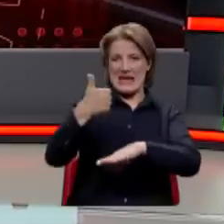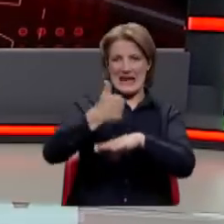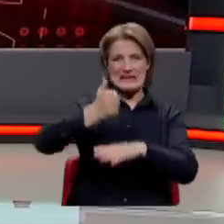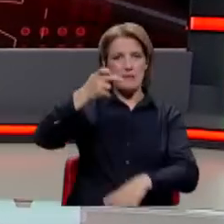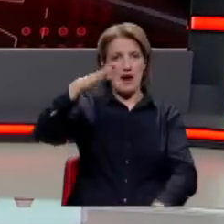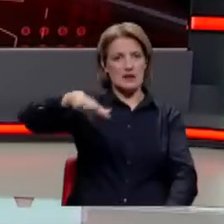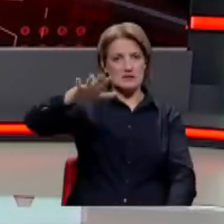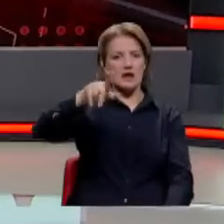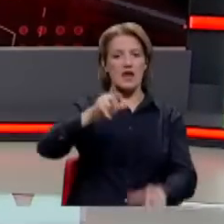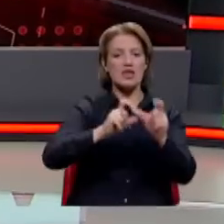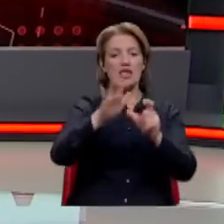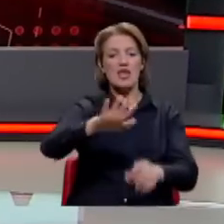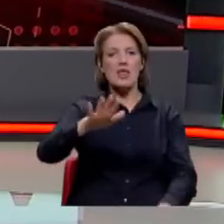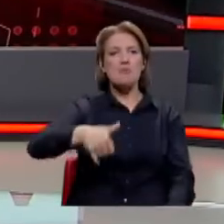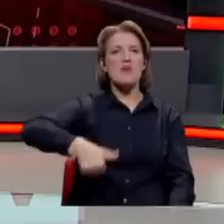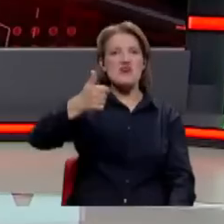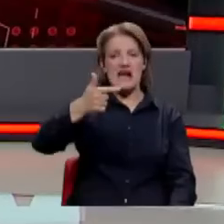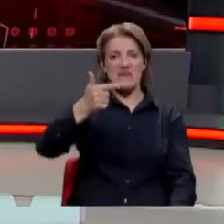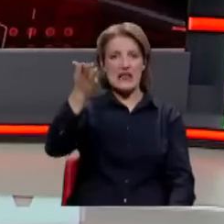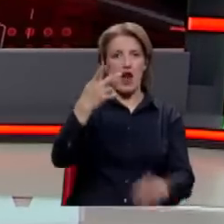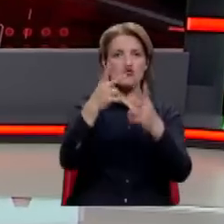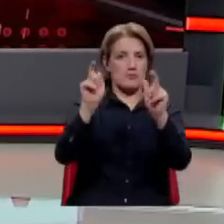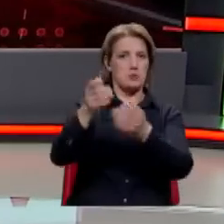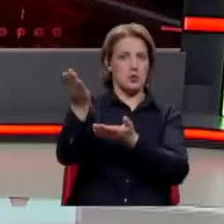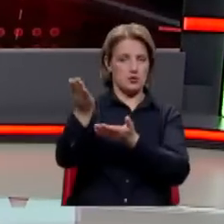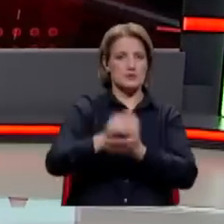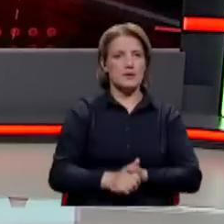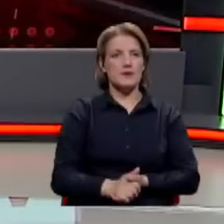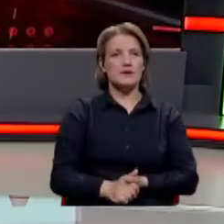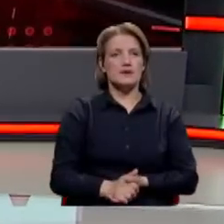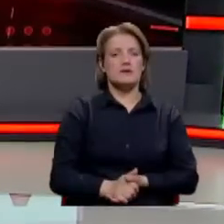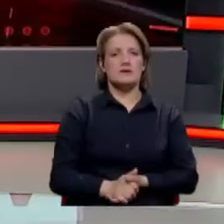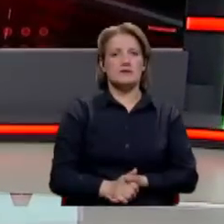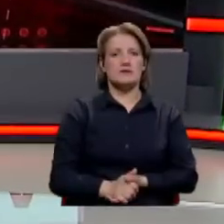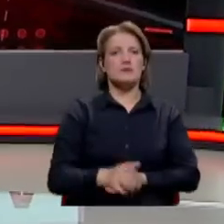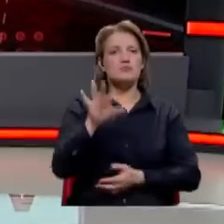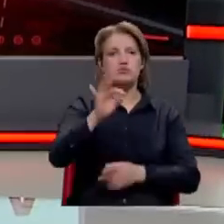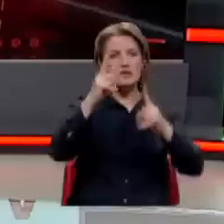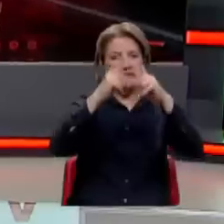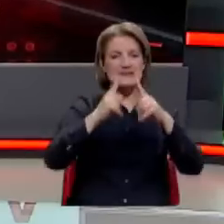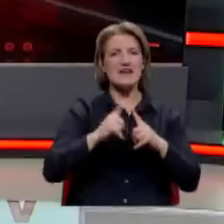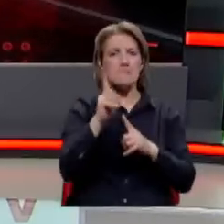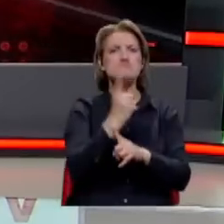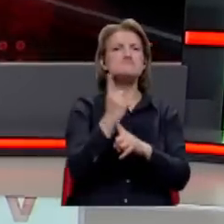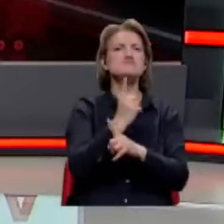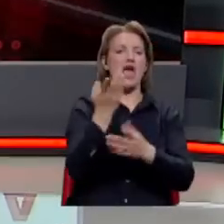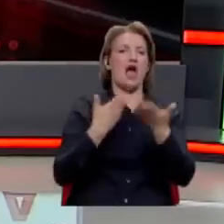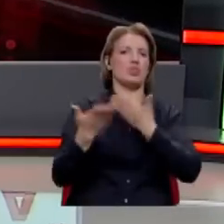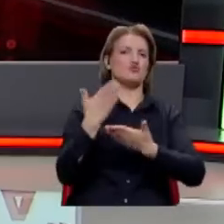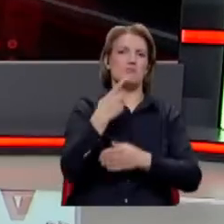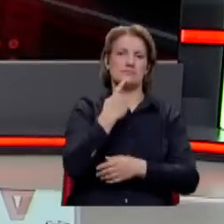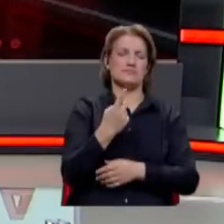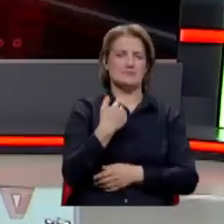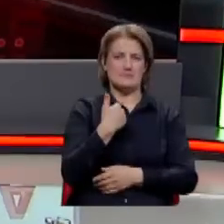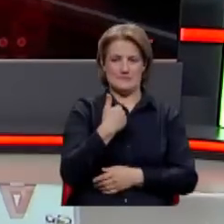partisinin genel başkan vekilinden geliyor. Şimdi bu rakamlar bir şey anlatıyor bize. Bir kere